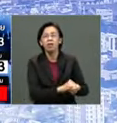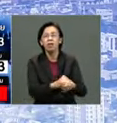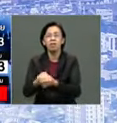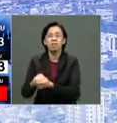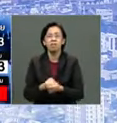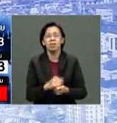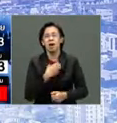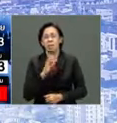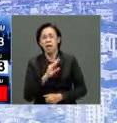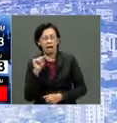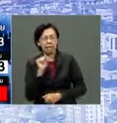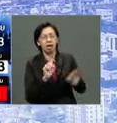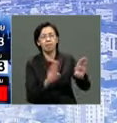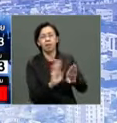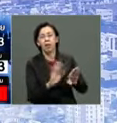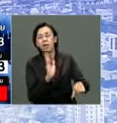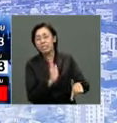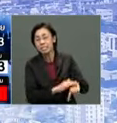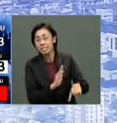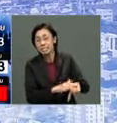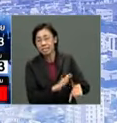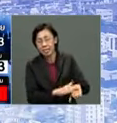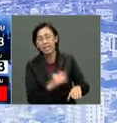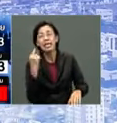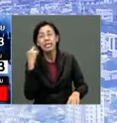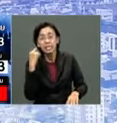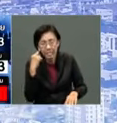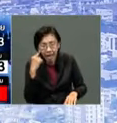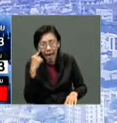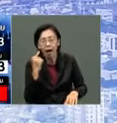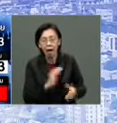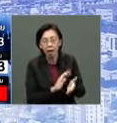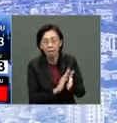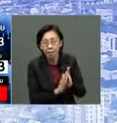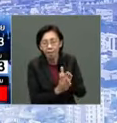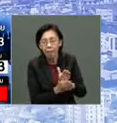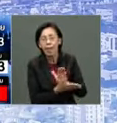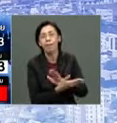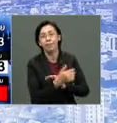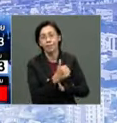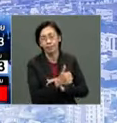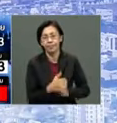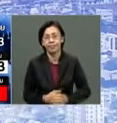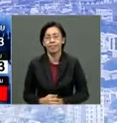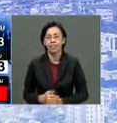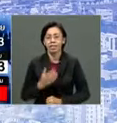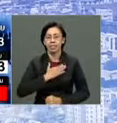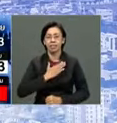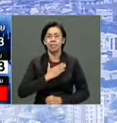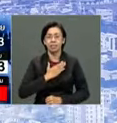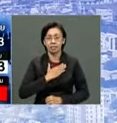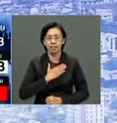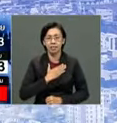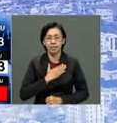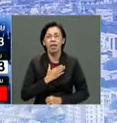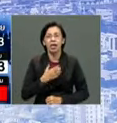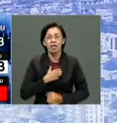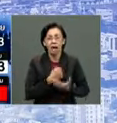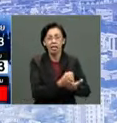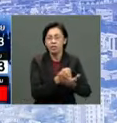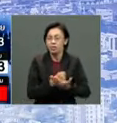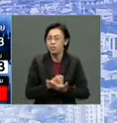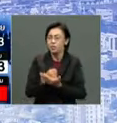ย่างนั้นนะครับก็แค่ตักเตือนถ้าท่านได้ช่วยกันก็กลับมาทำเหมือนเดิมได้ครับ เราก็อยู่ในช่วงเวลาที่เราต้องเห็นอกเห็นใจ